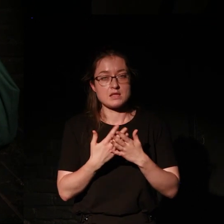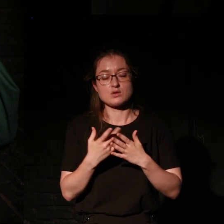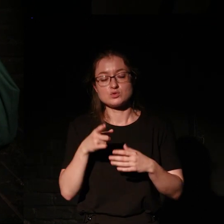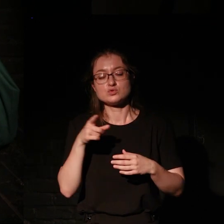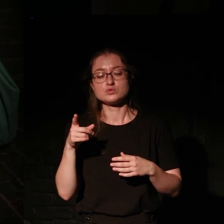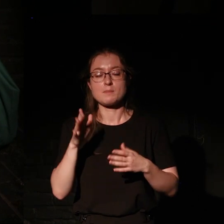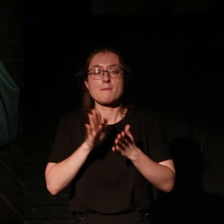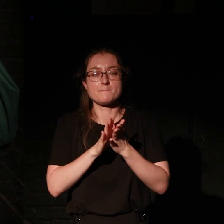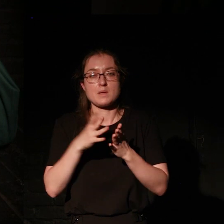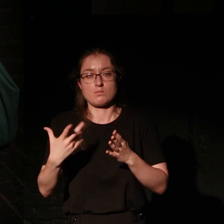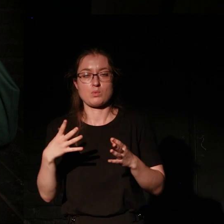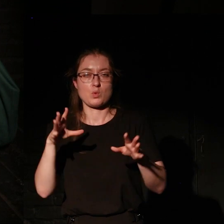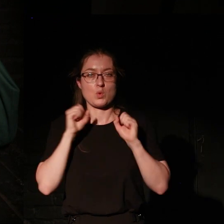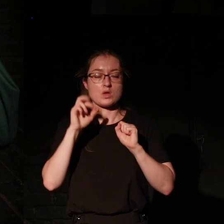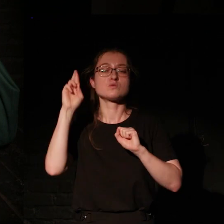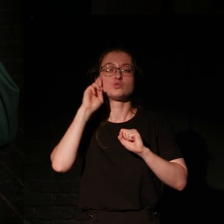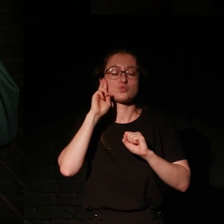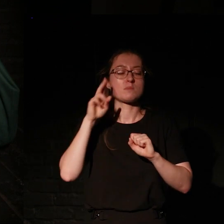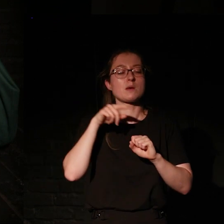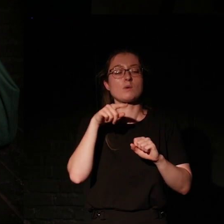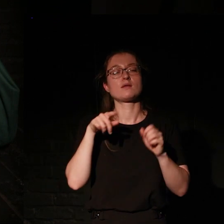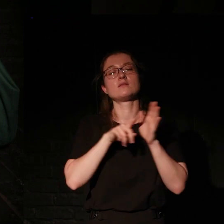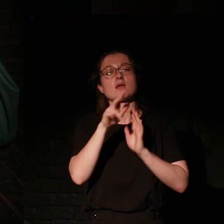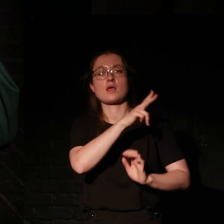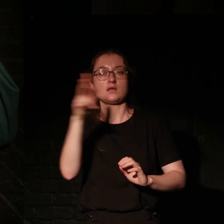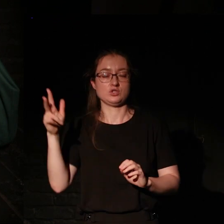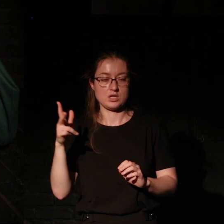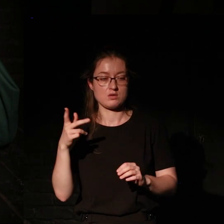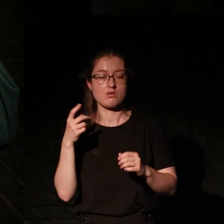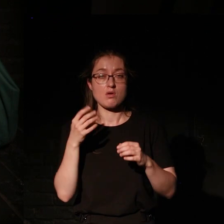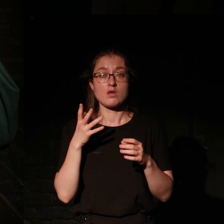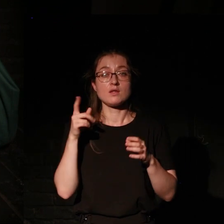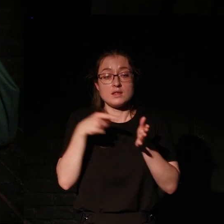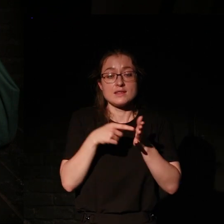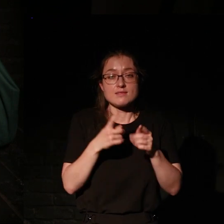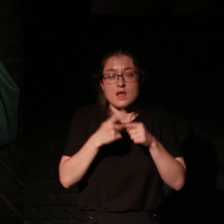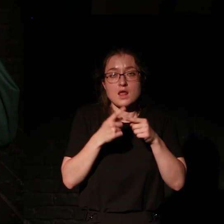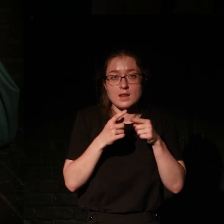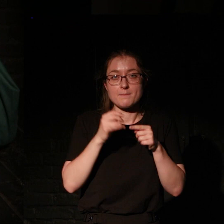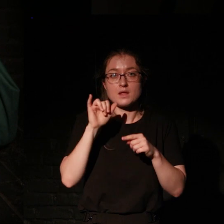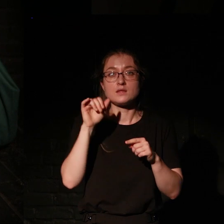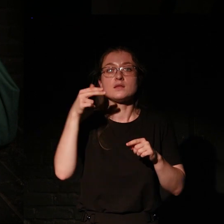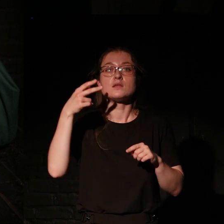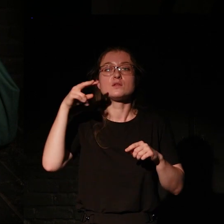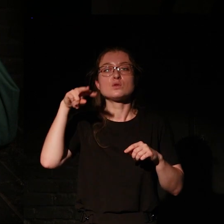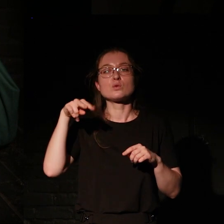również w polskich przekładach Biblii. Właśnie ten element inkulturacji, od którego się zresztą odchodzi